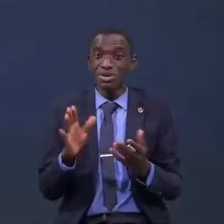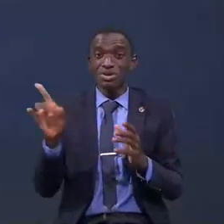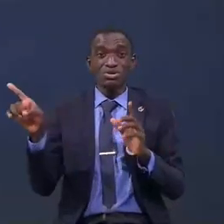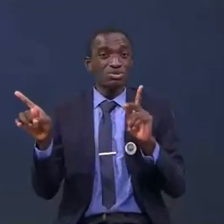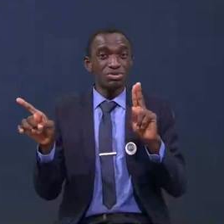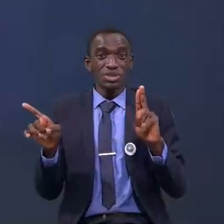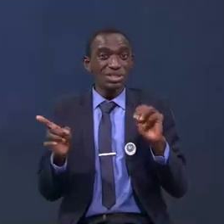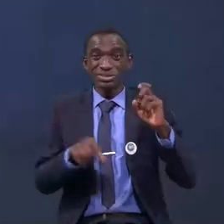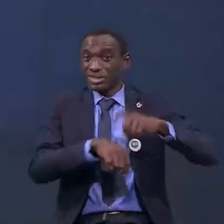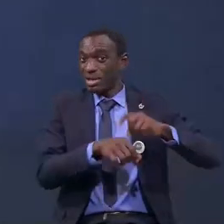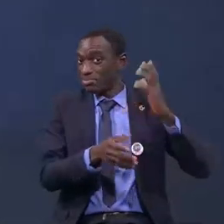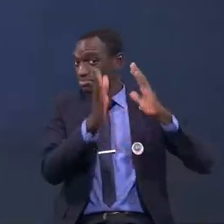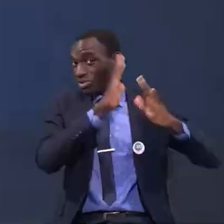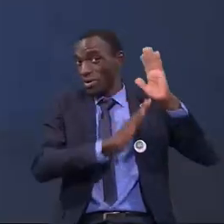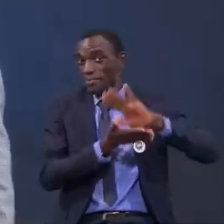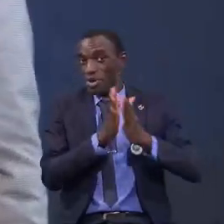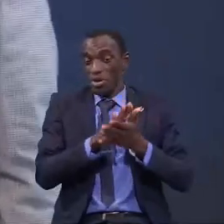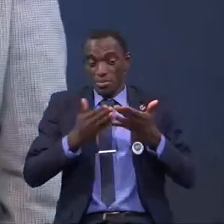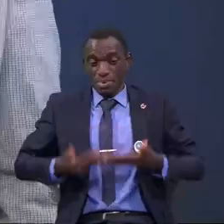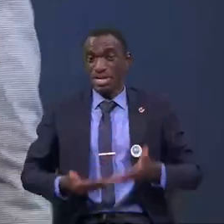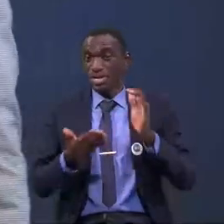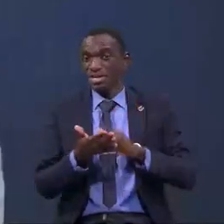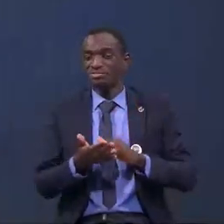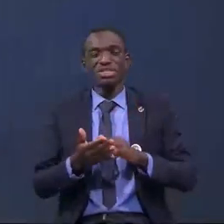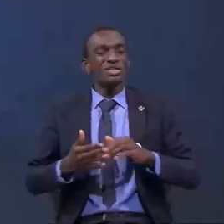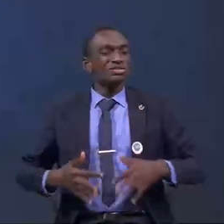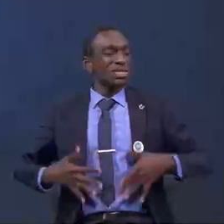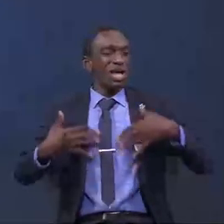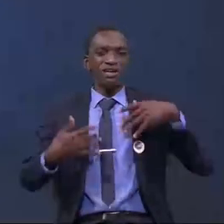Un changement était venu dans ma vie.